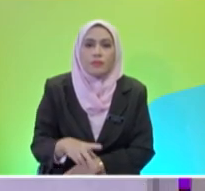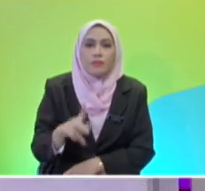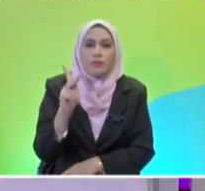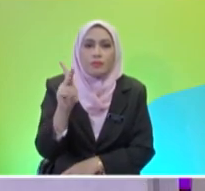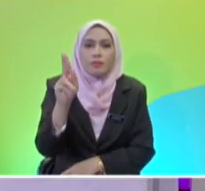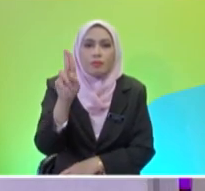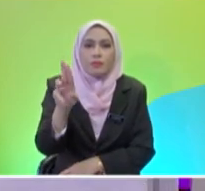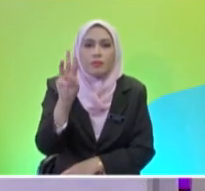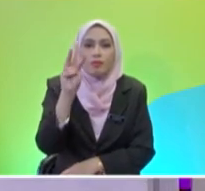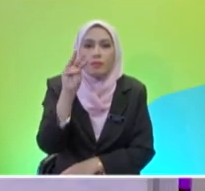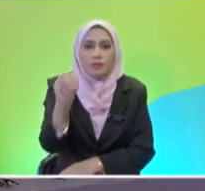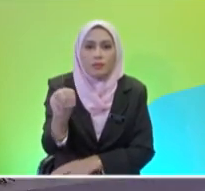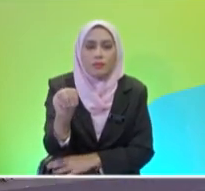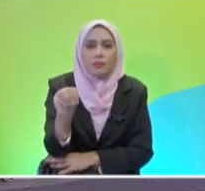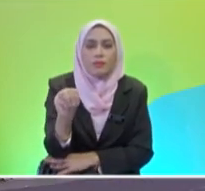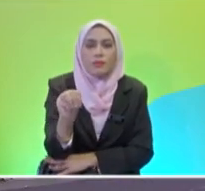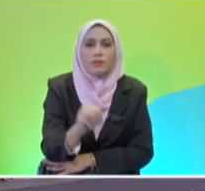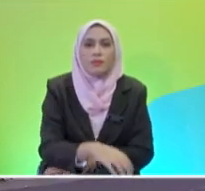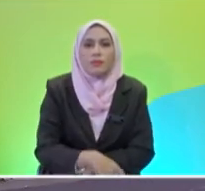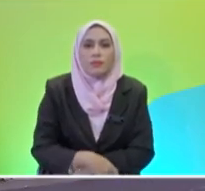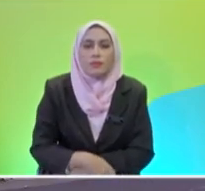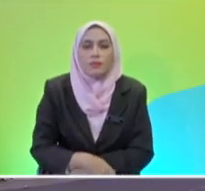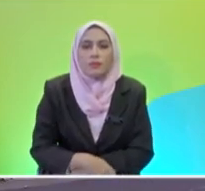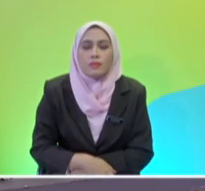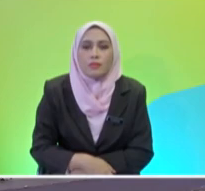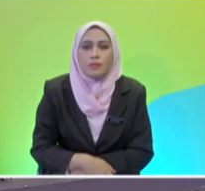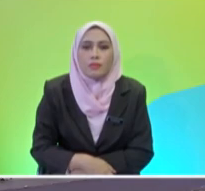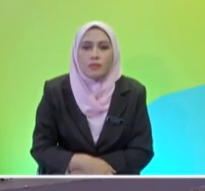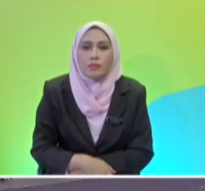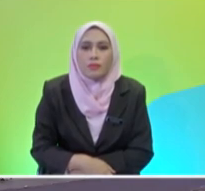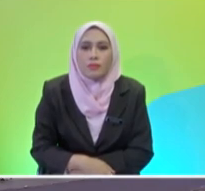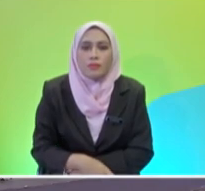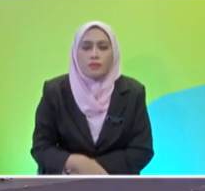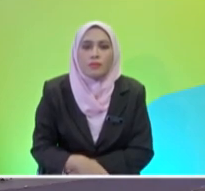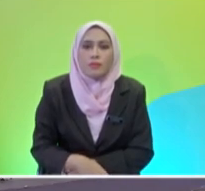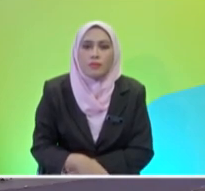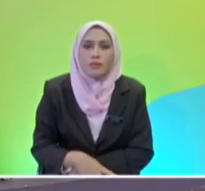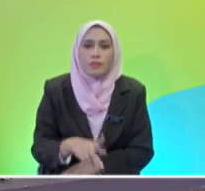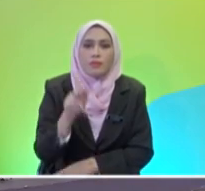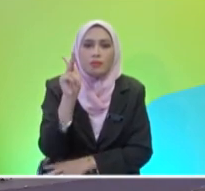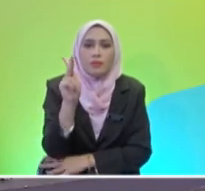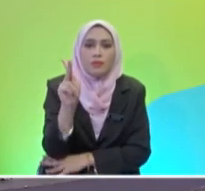K-U-M. Kum. Kum. Macam tu. Okey, cikgu. Kita mula semula. Satu, dua, mula.